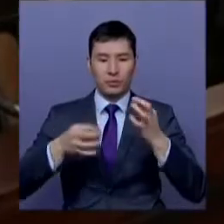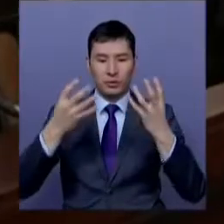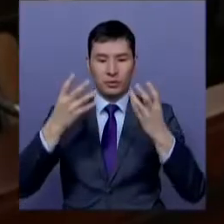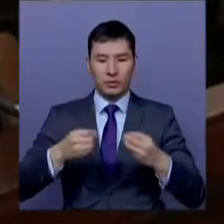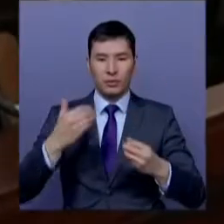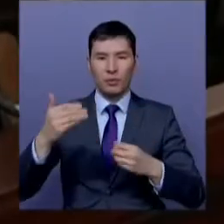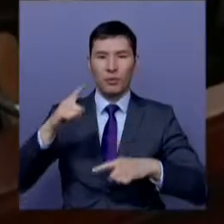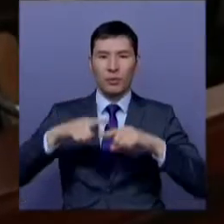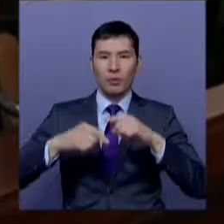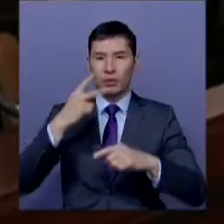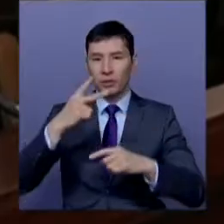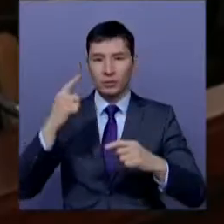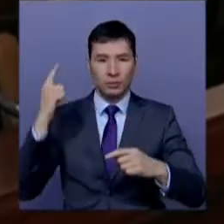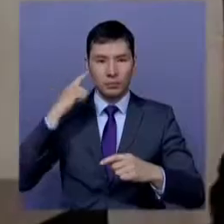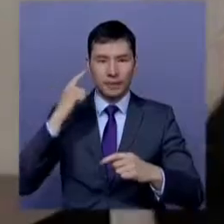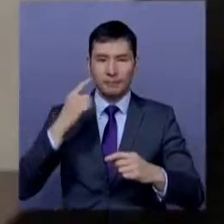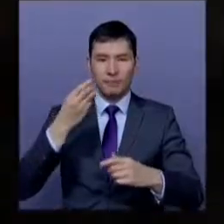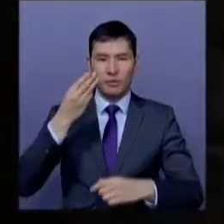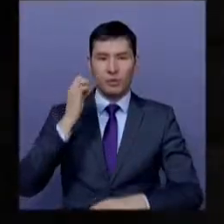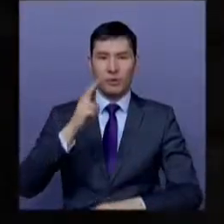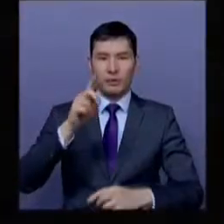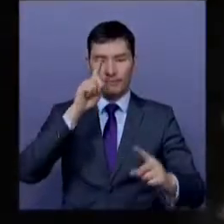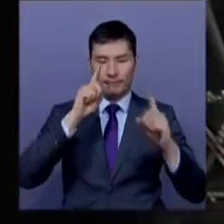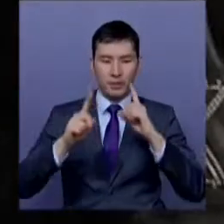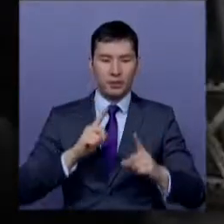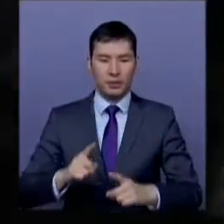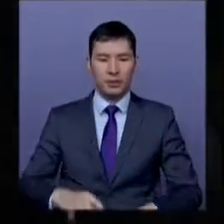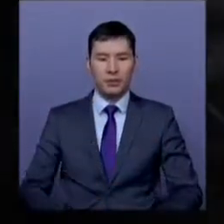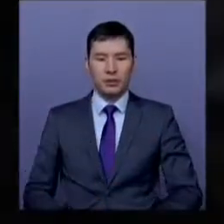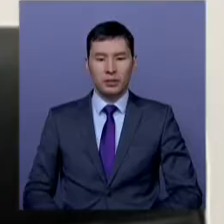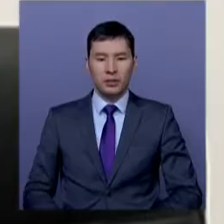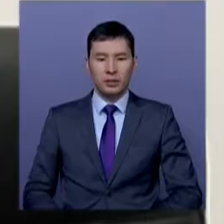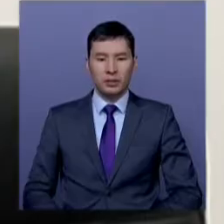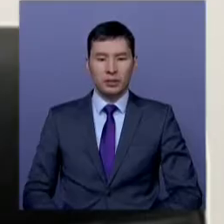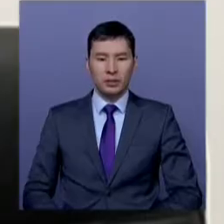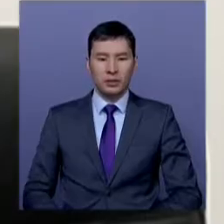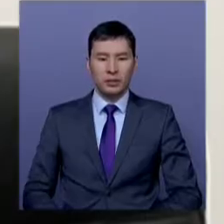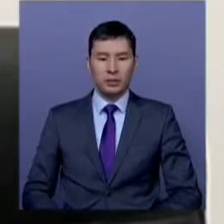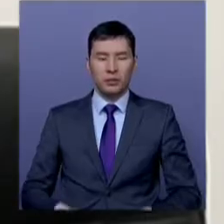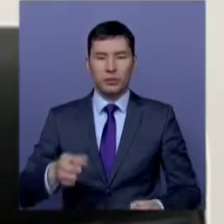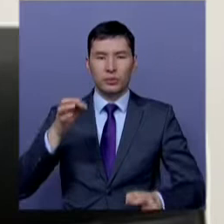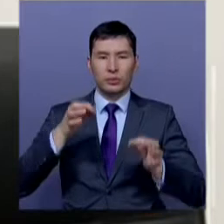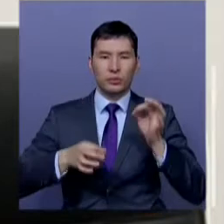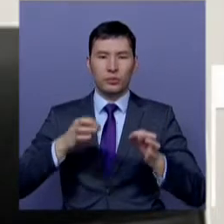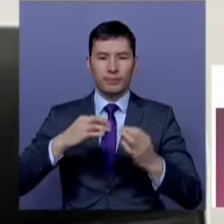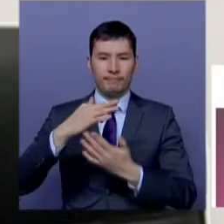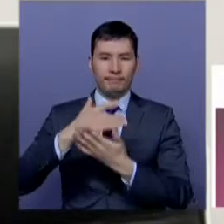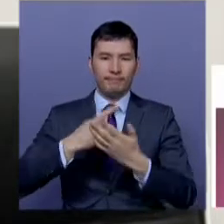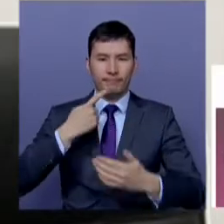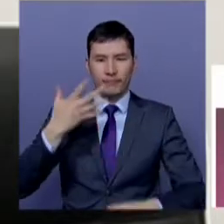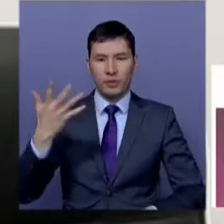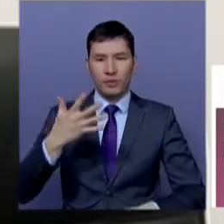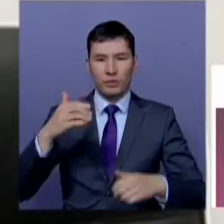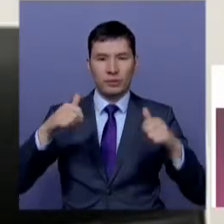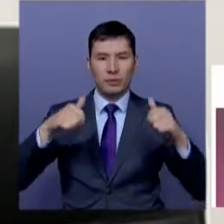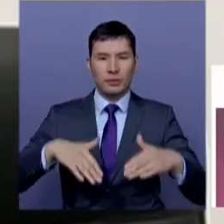олардың туыстары мен анасы сот залында жанжал шығарды. Суд приговорил. Қазақстан